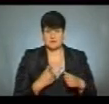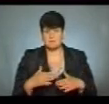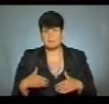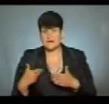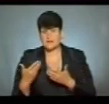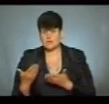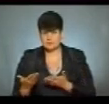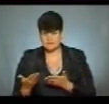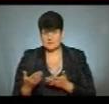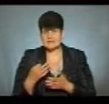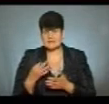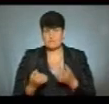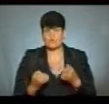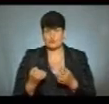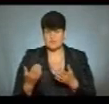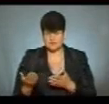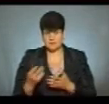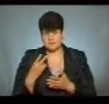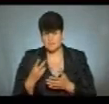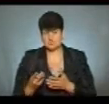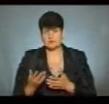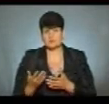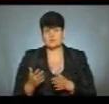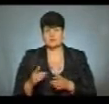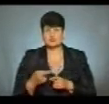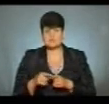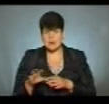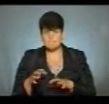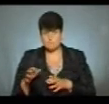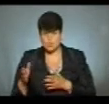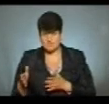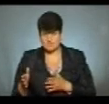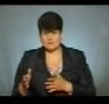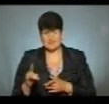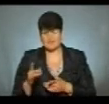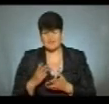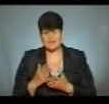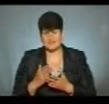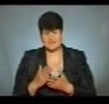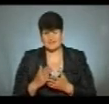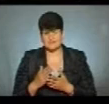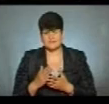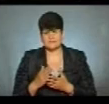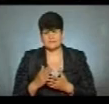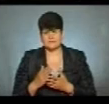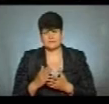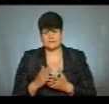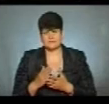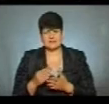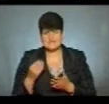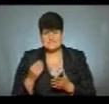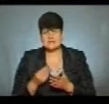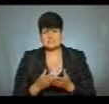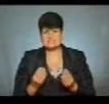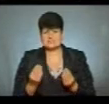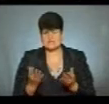як сказав водій, ми бачили в сюжеті, що ця Бруківка, вона не є, там, скажімо, ну, немає такої цінності,